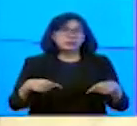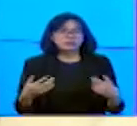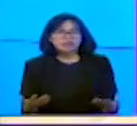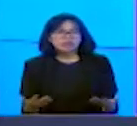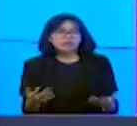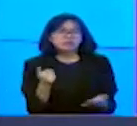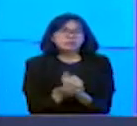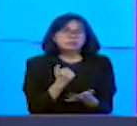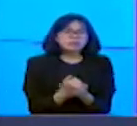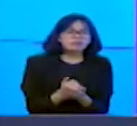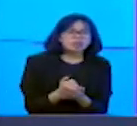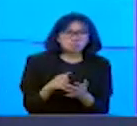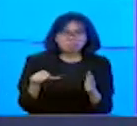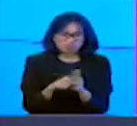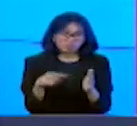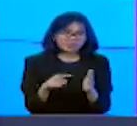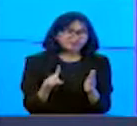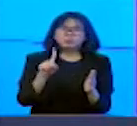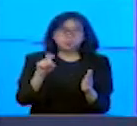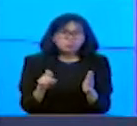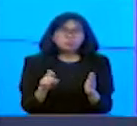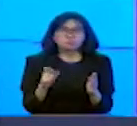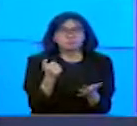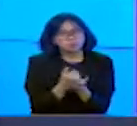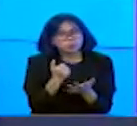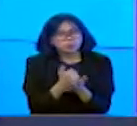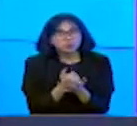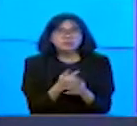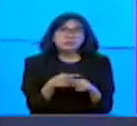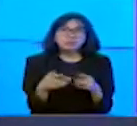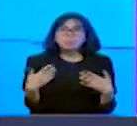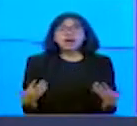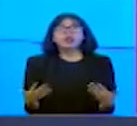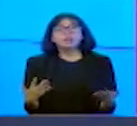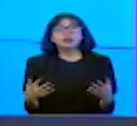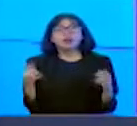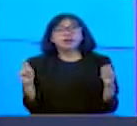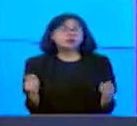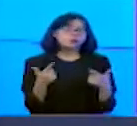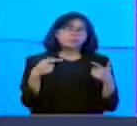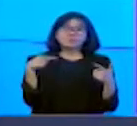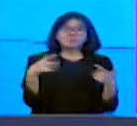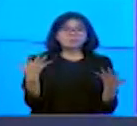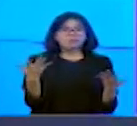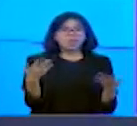sebenarnya sih butuh banget gitu kan. Cuman ya mau gimana lagi gitu kan, kita udah pertanyakan